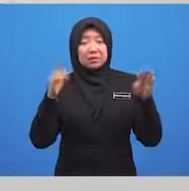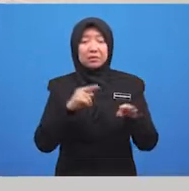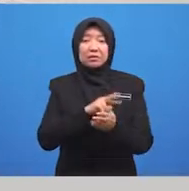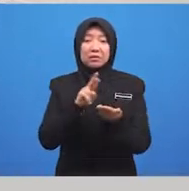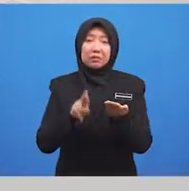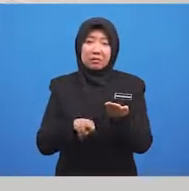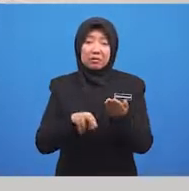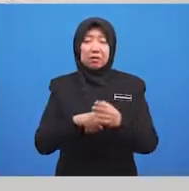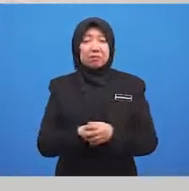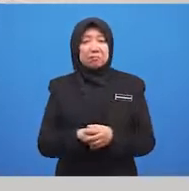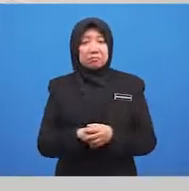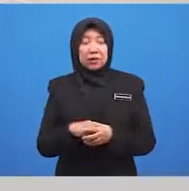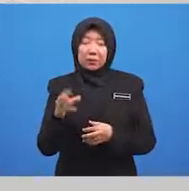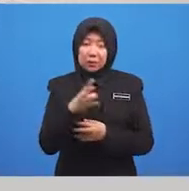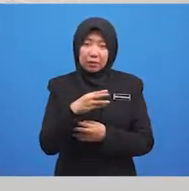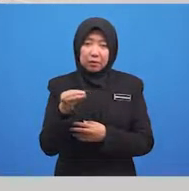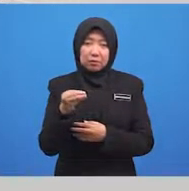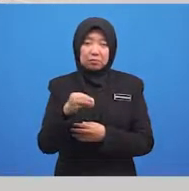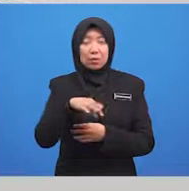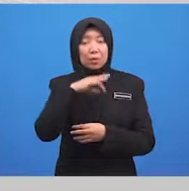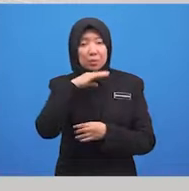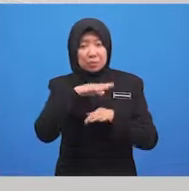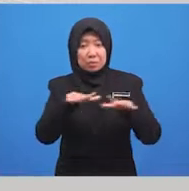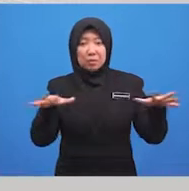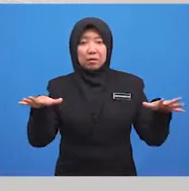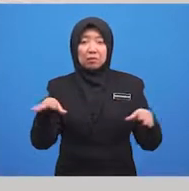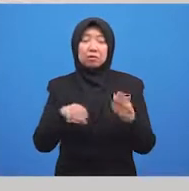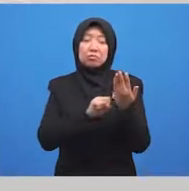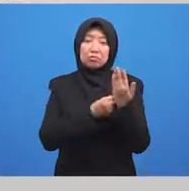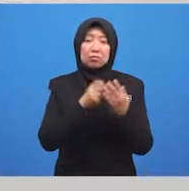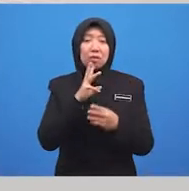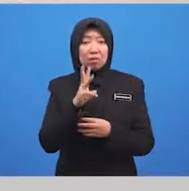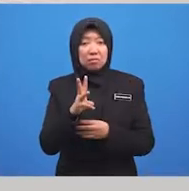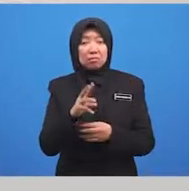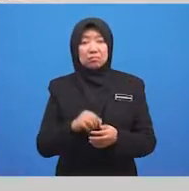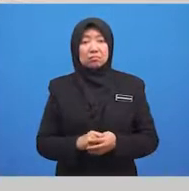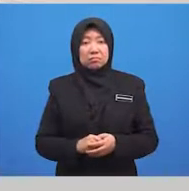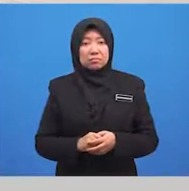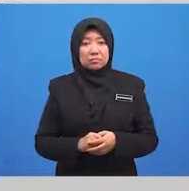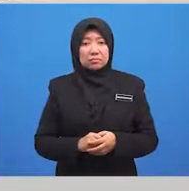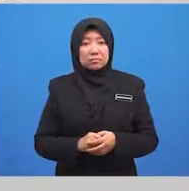kawasan tanah rendah dan pencemaran sumber air turut berlaku.